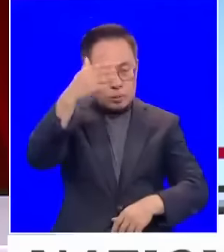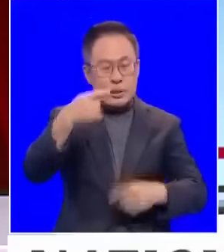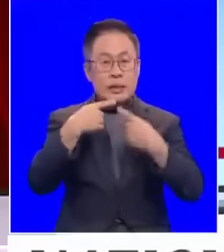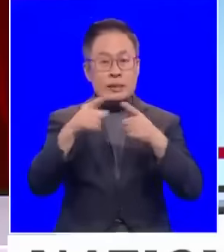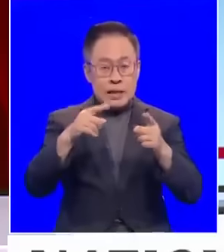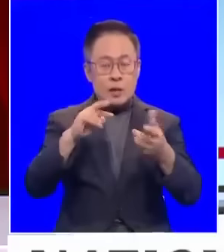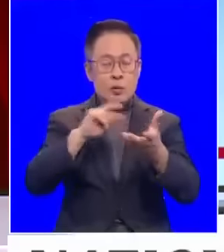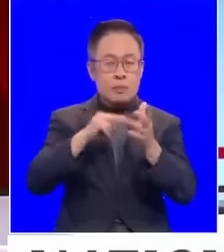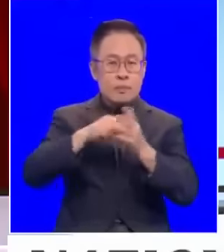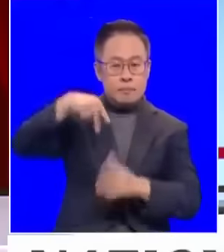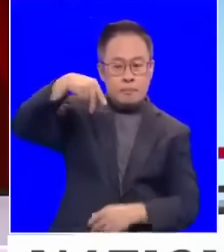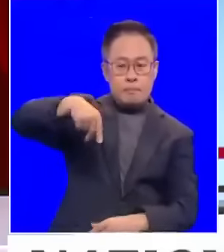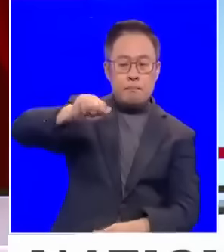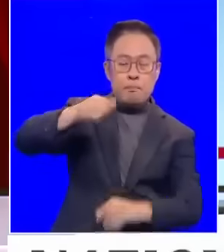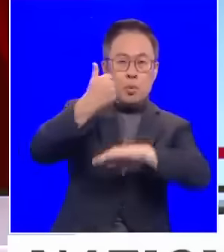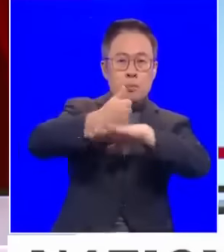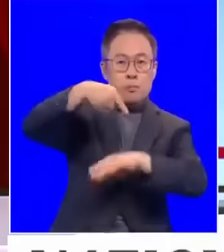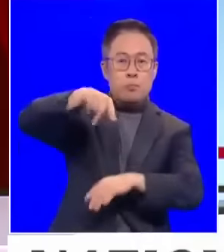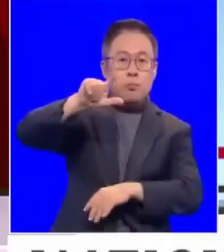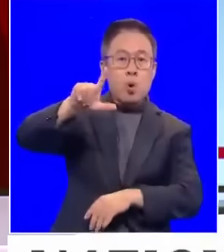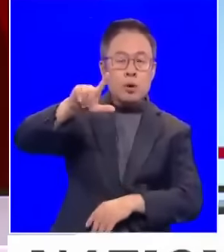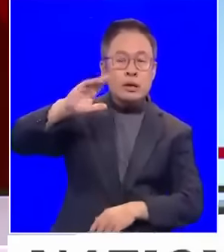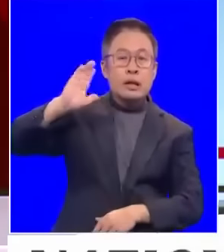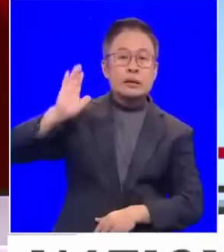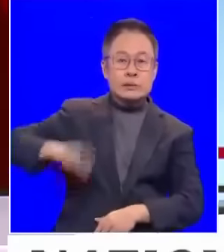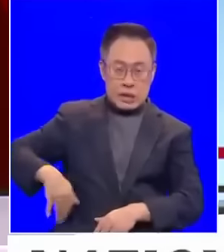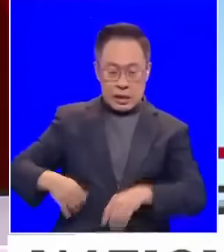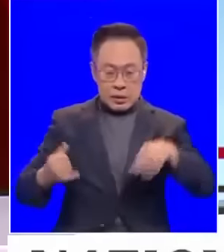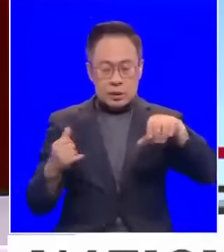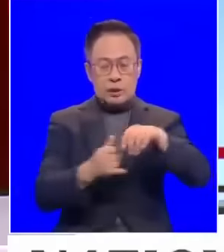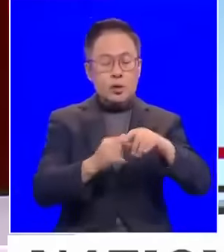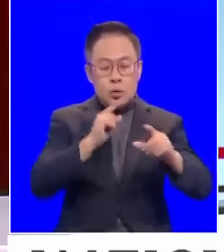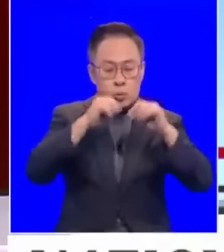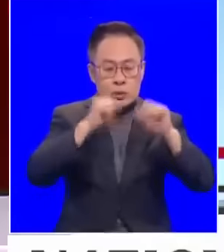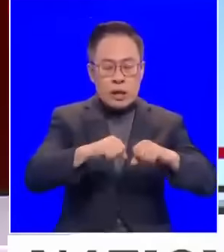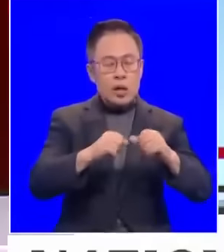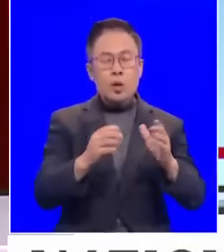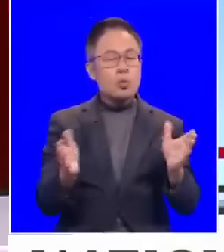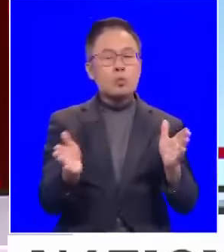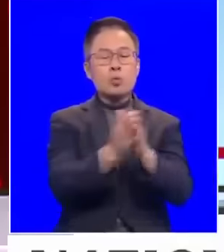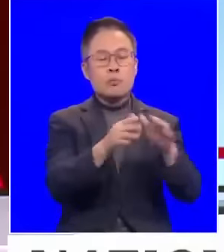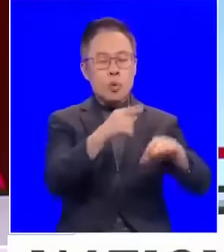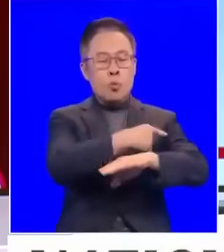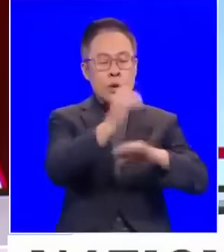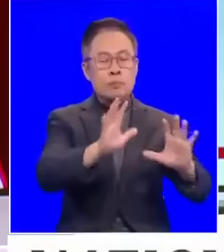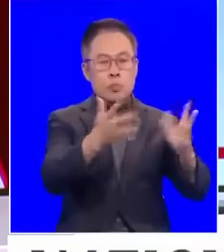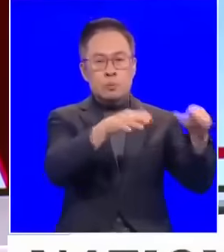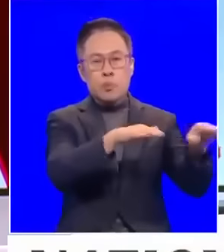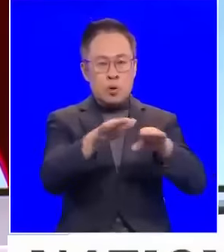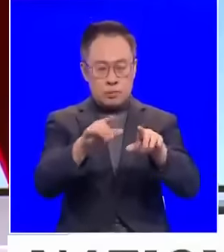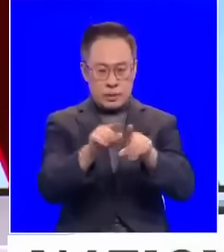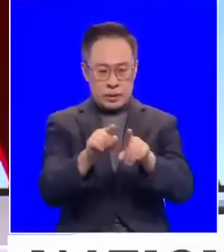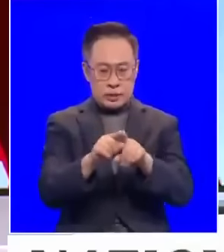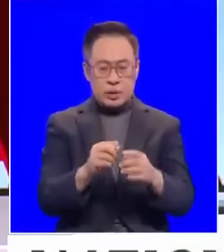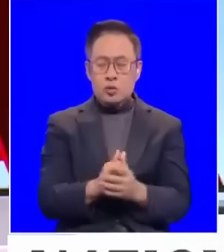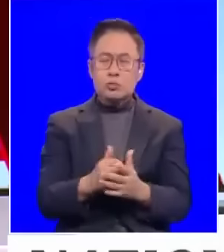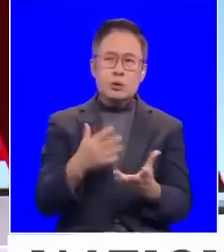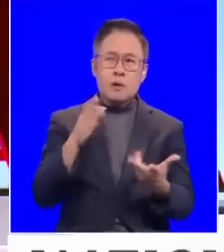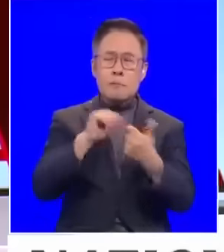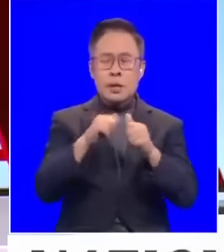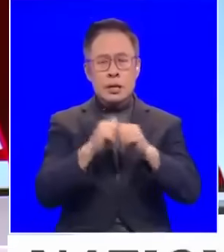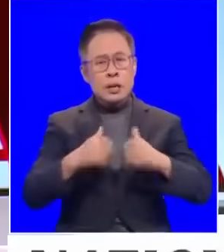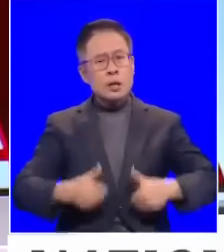กว่าคนอื่นต้องอยู่ถึง6วันเนี่ยนะคะทีนี้อีกกระแสนึงมันมีการวิพากษ์วิจารณ์เรื่องของบรรยากาศการอยู่อาศัยภายในเรือน